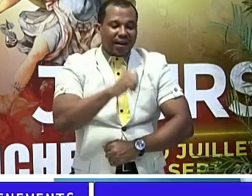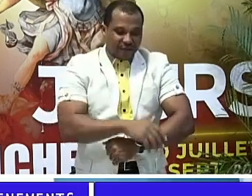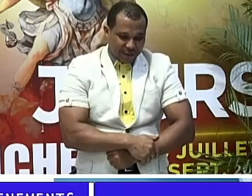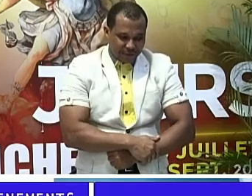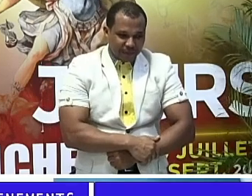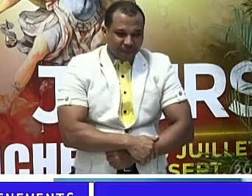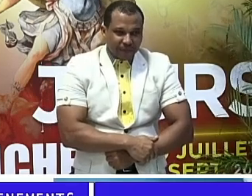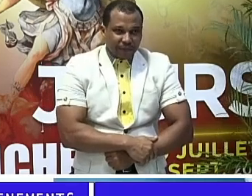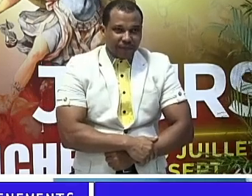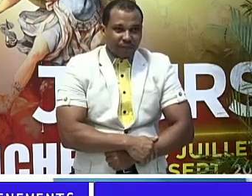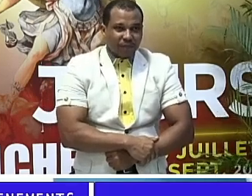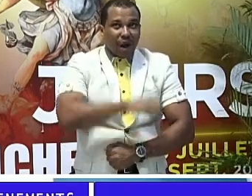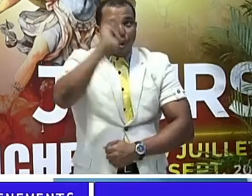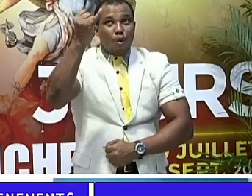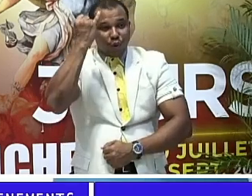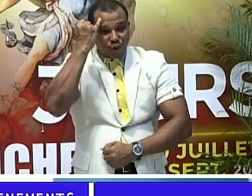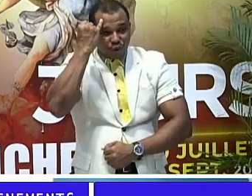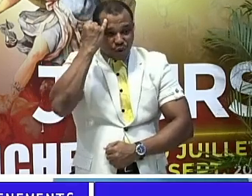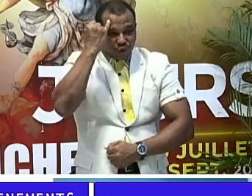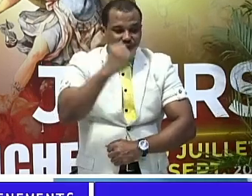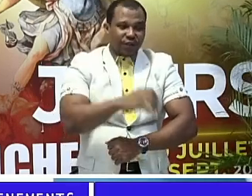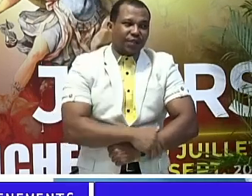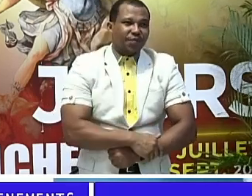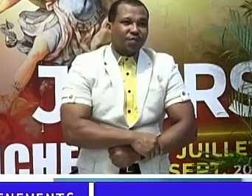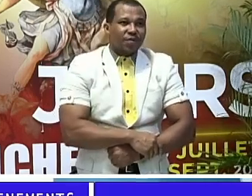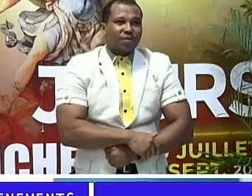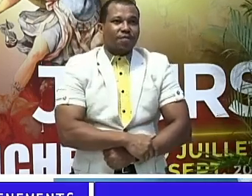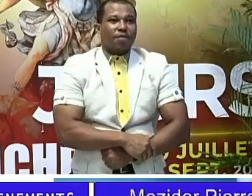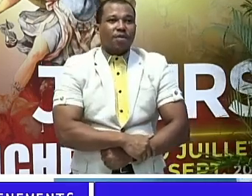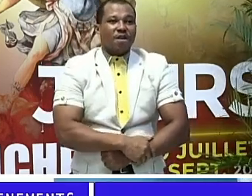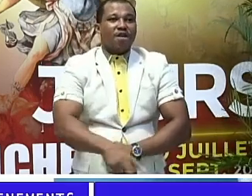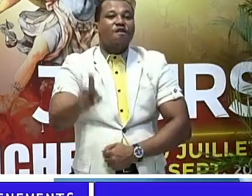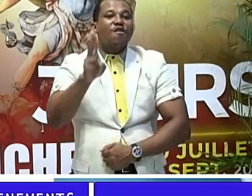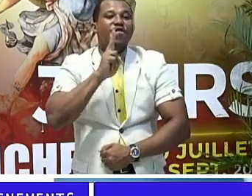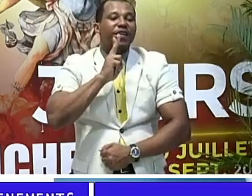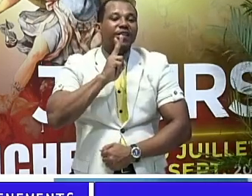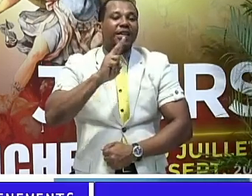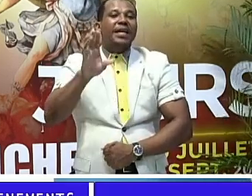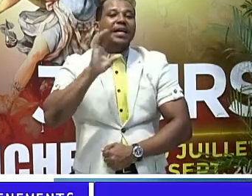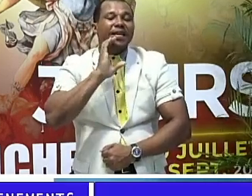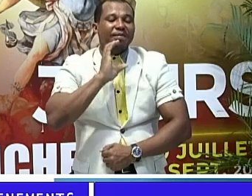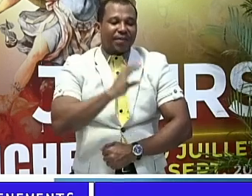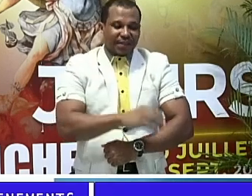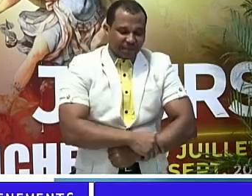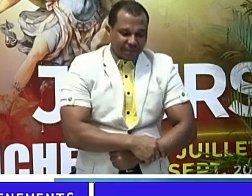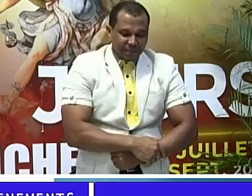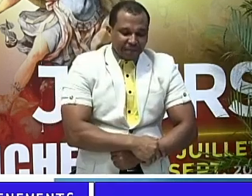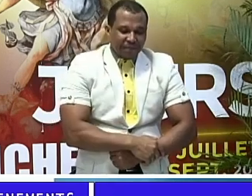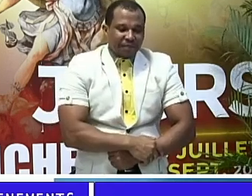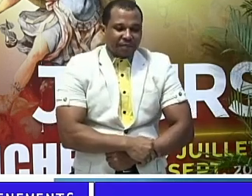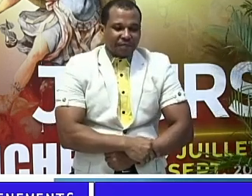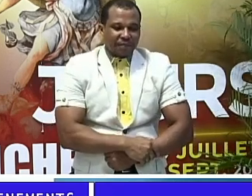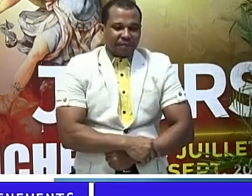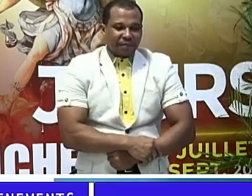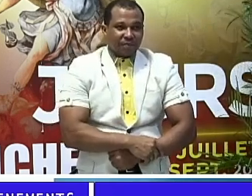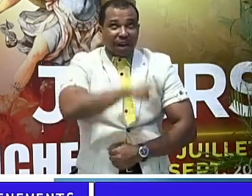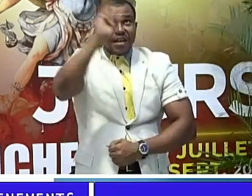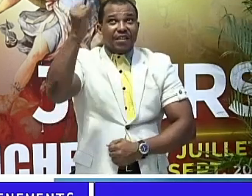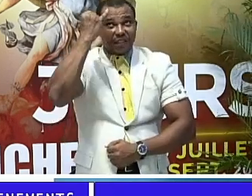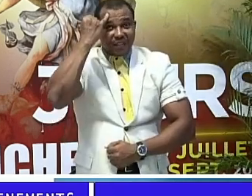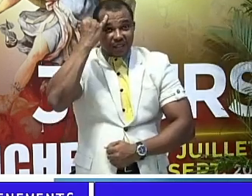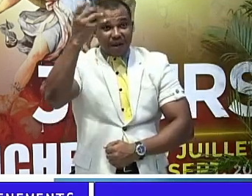Rivency Jeudi, Virgile Marie Clémence, Von Macpherson